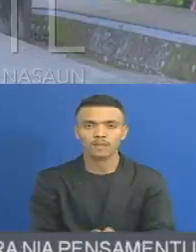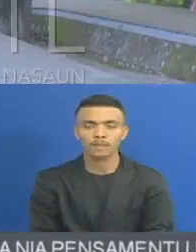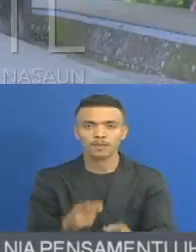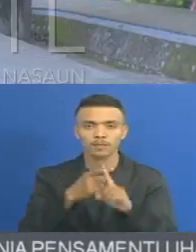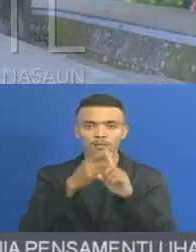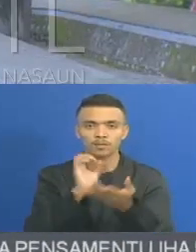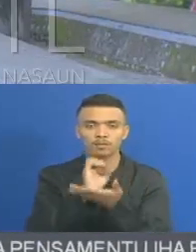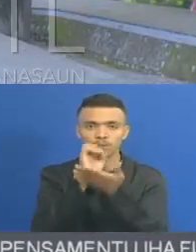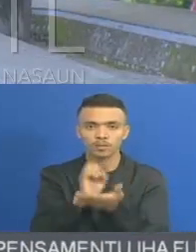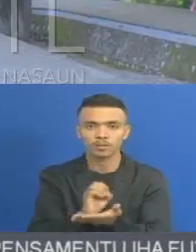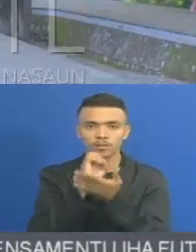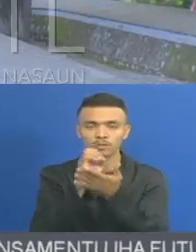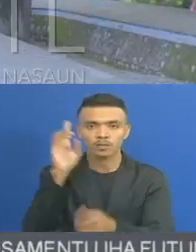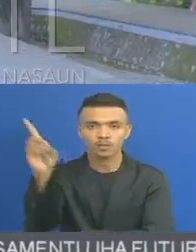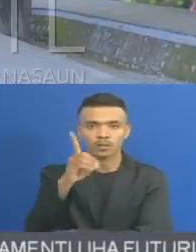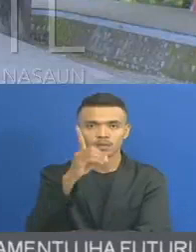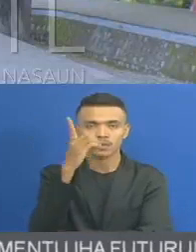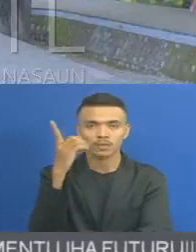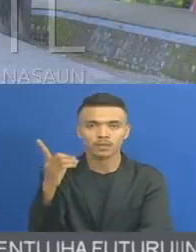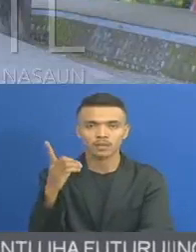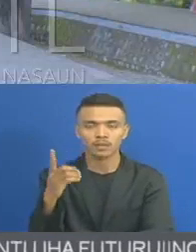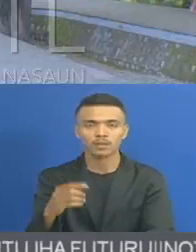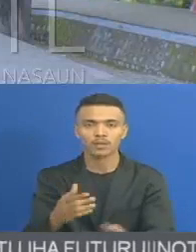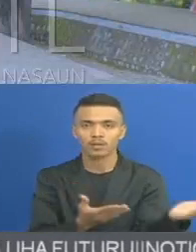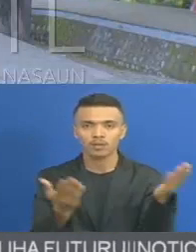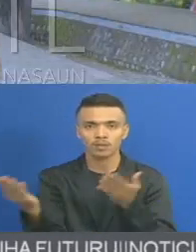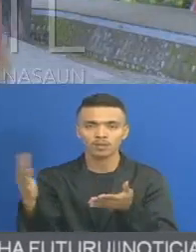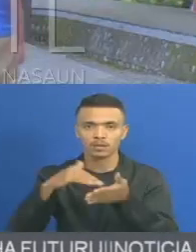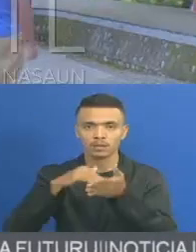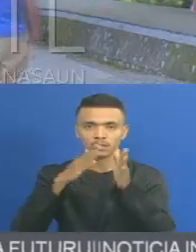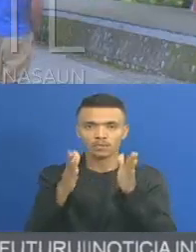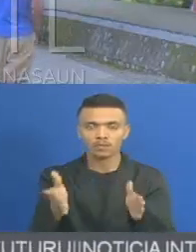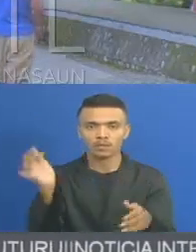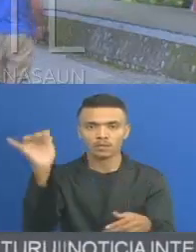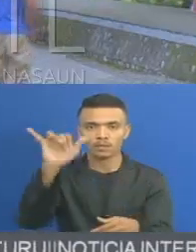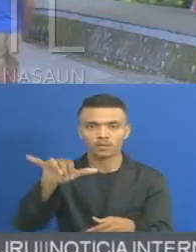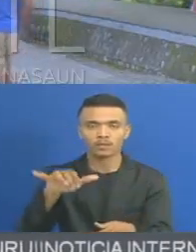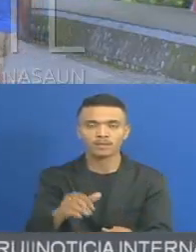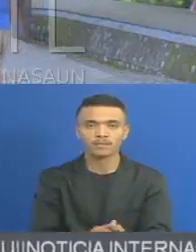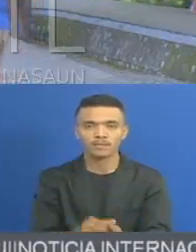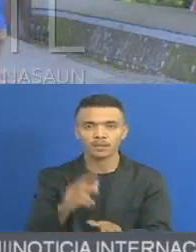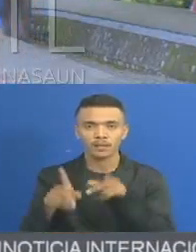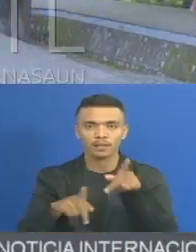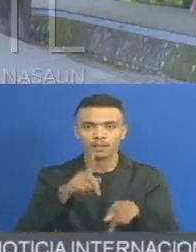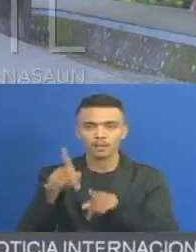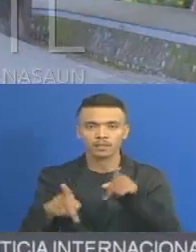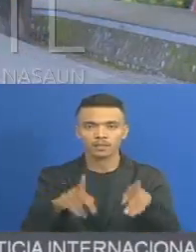laran. Dadar sana usi usi neba hodi estudante sira hau nyalin sira. Kada ema